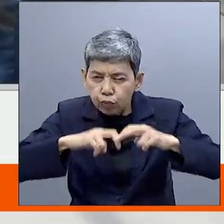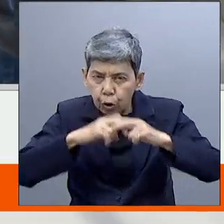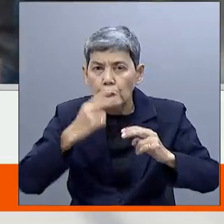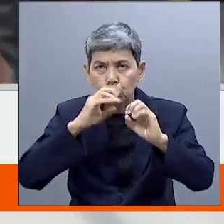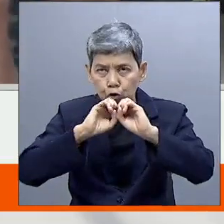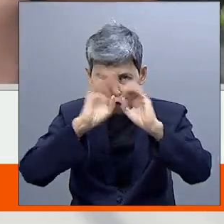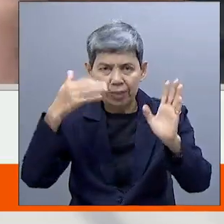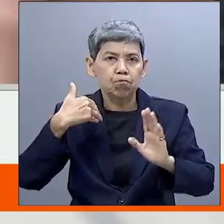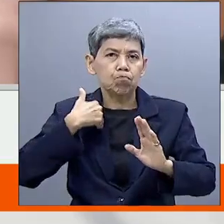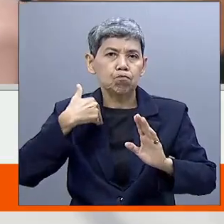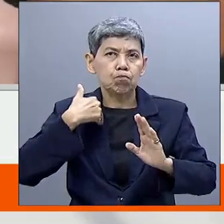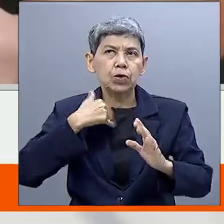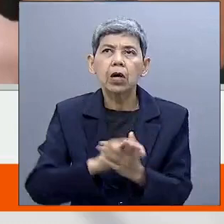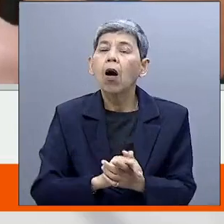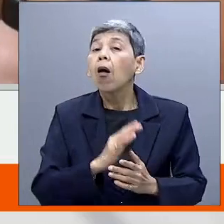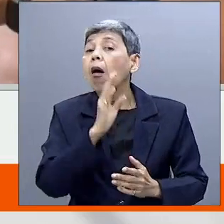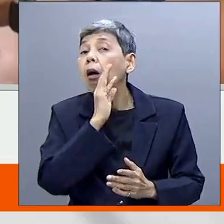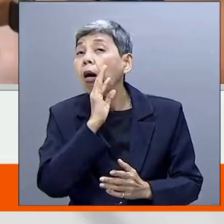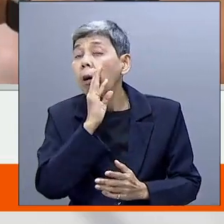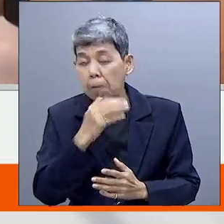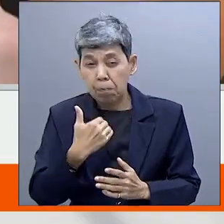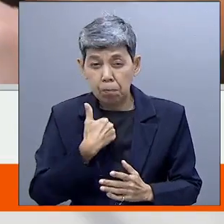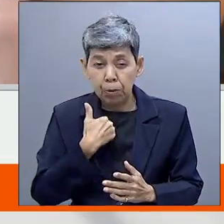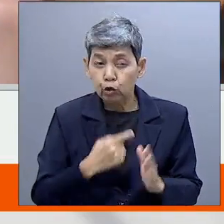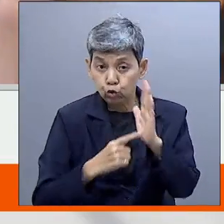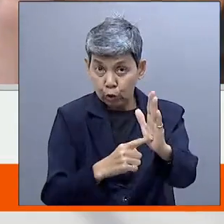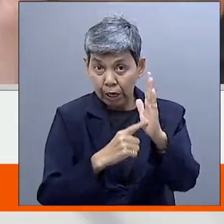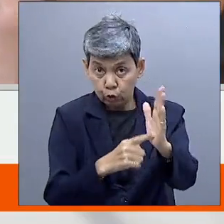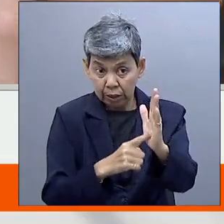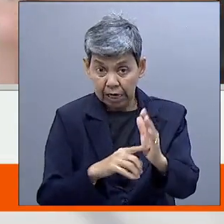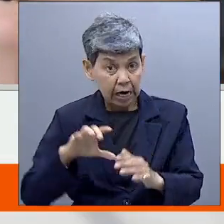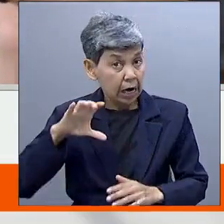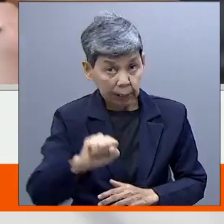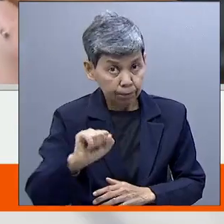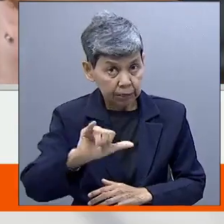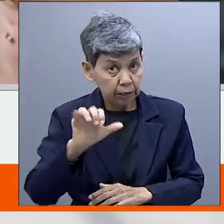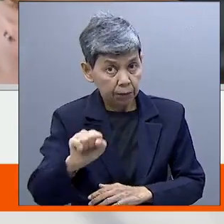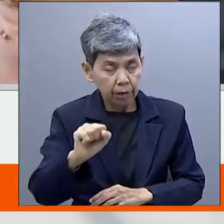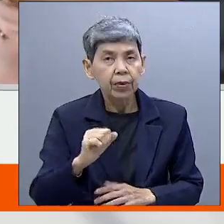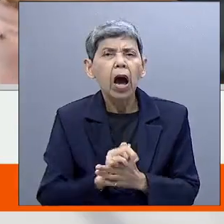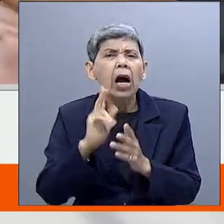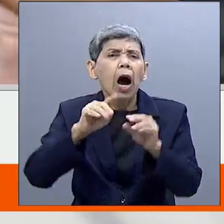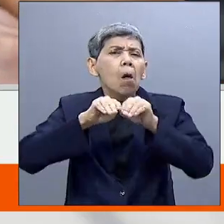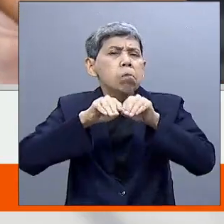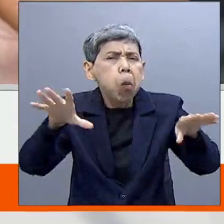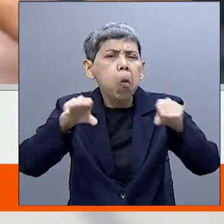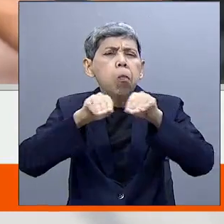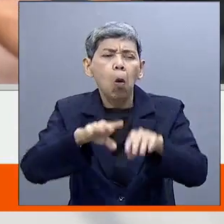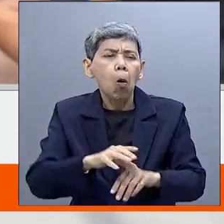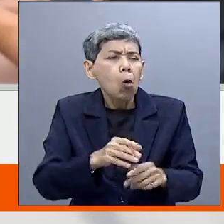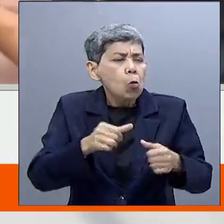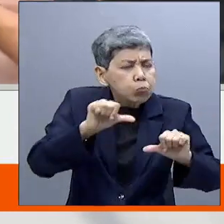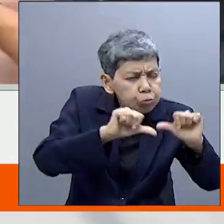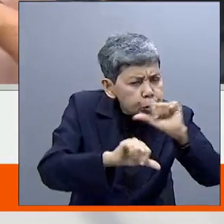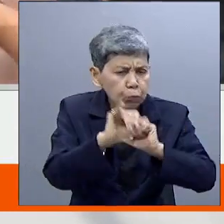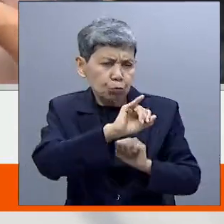ครับว่าในกรณีที่มี serial killer แล้วยังไม่ถูกจับนะการลงข่าวแบบดราม่ามากๆเนี่ยมันจะ